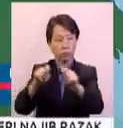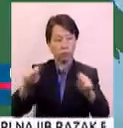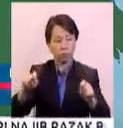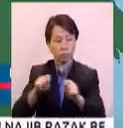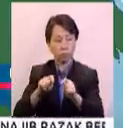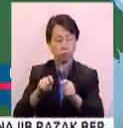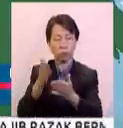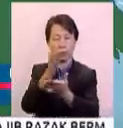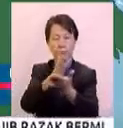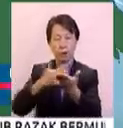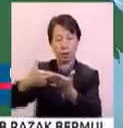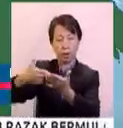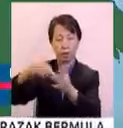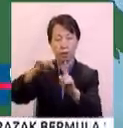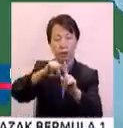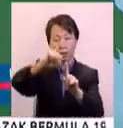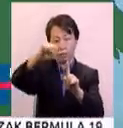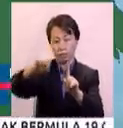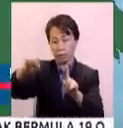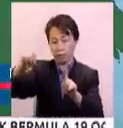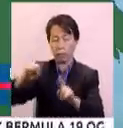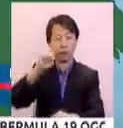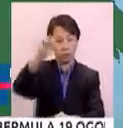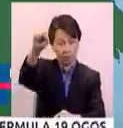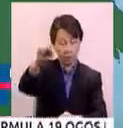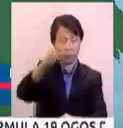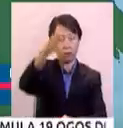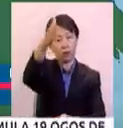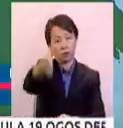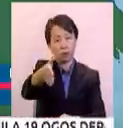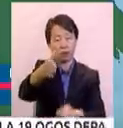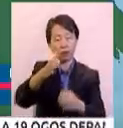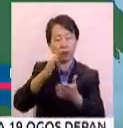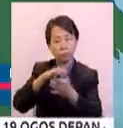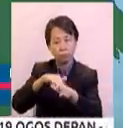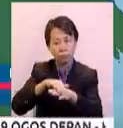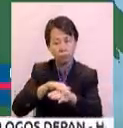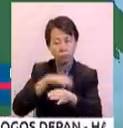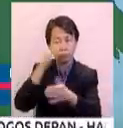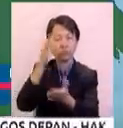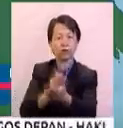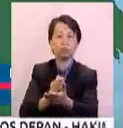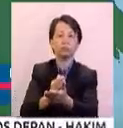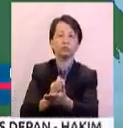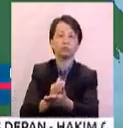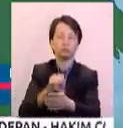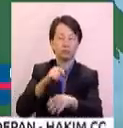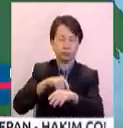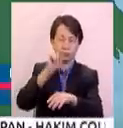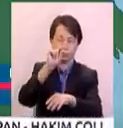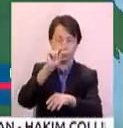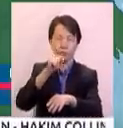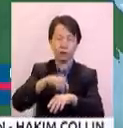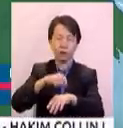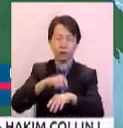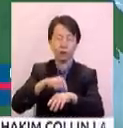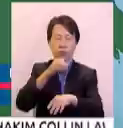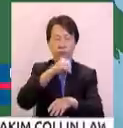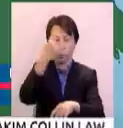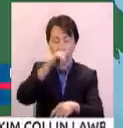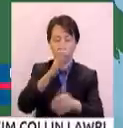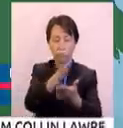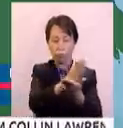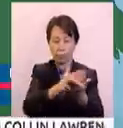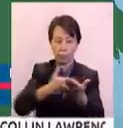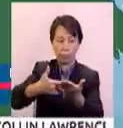berlaku di bahagian Sandakan negeri Sabah dan dijangka akan beransur-ansur reda dalam sedikit masa lagi. Manakala bagi